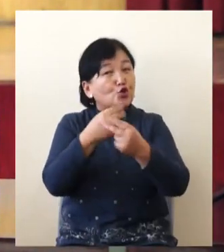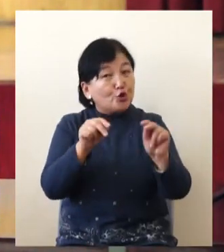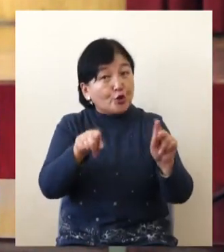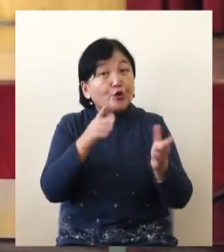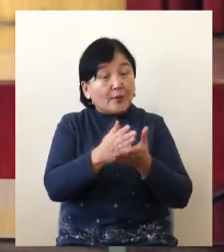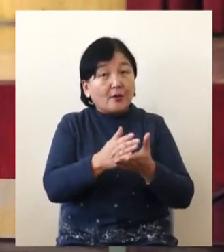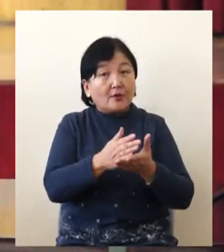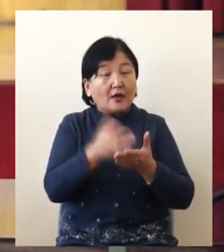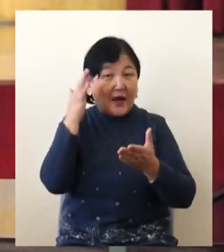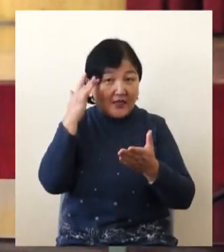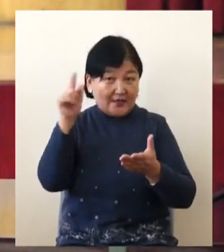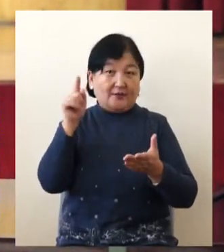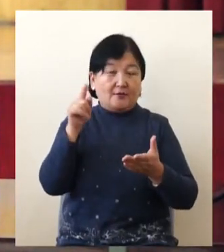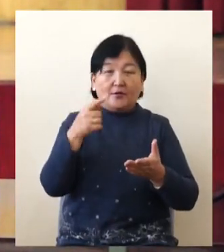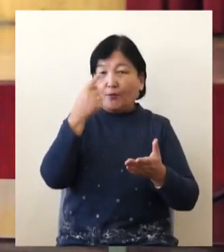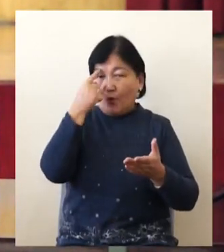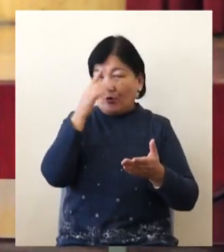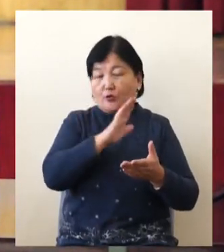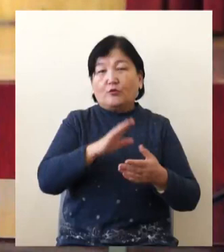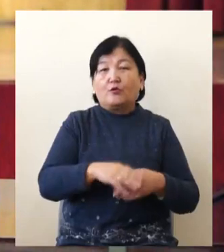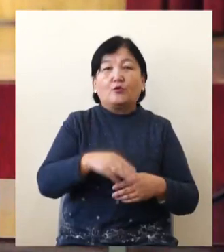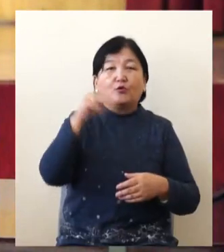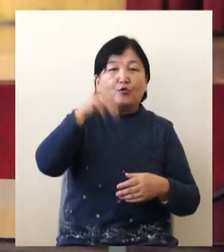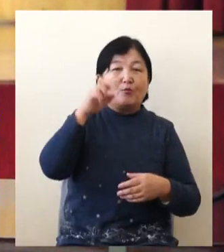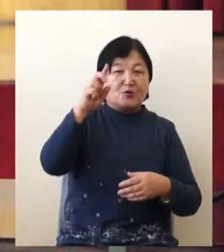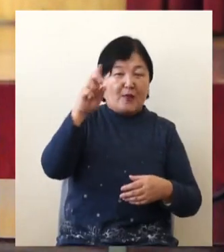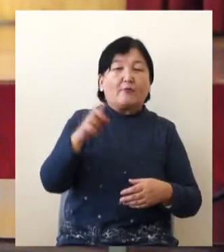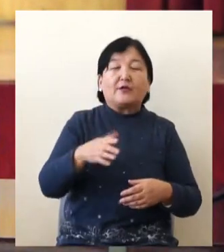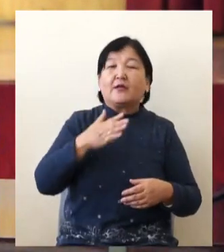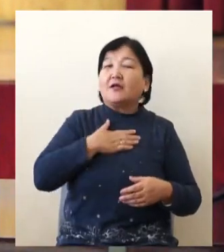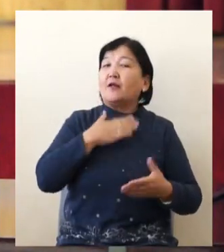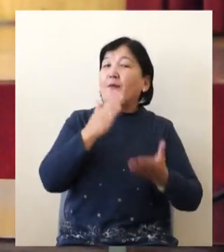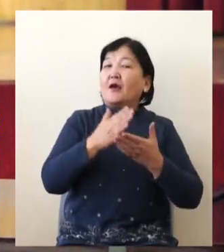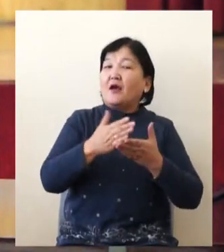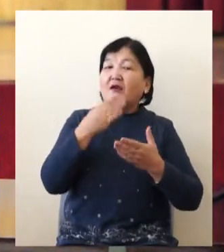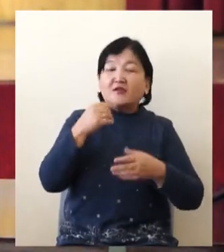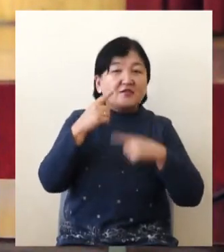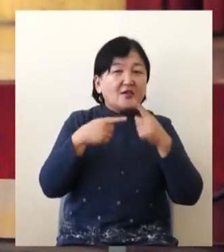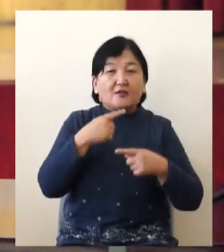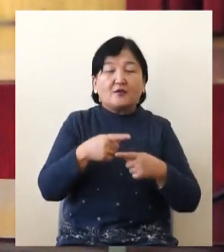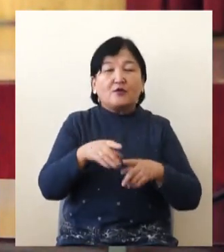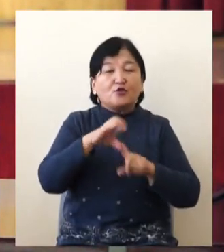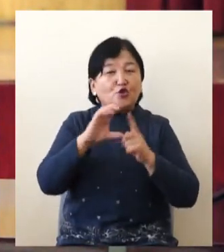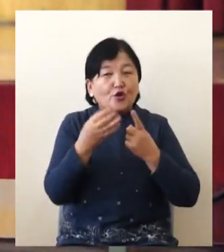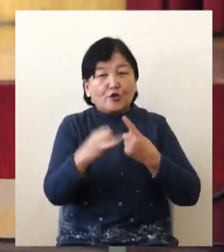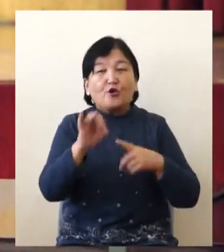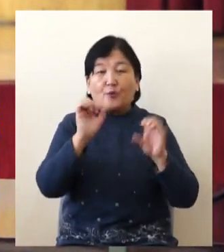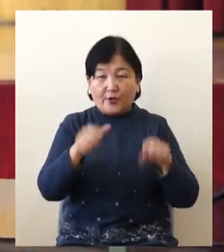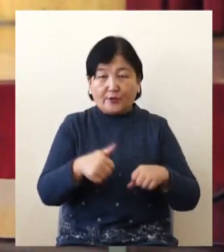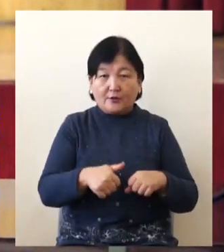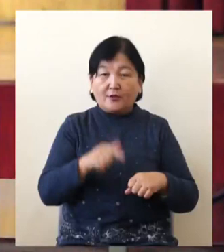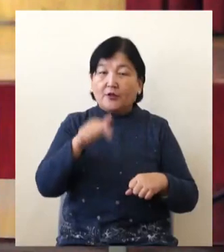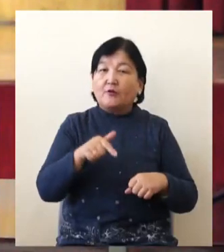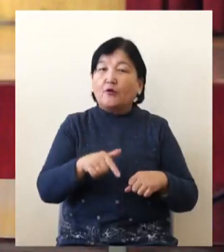Тэгээд манай хүмүүс төрийн бус байгууллагыг би нэг төрийн бус байгууллагтай гэж өөрө машинтай юм шиг ярьдаг. Тим хэмжээний соёлтой бол. Тэр бол